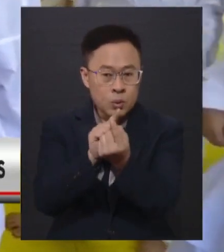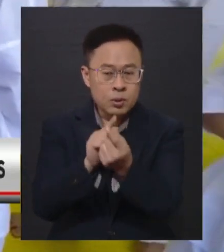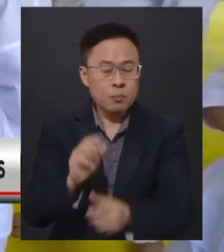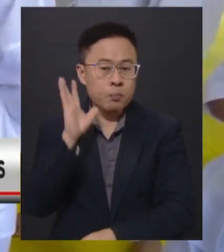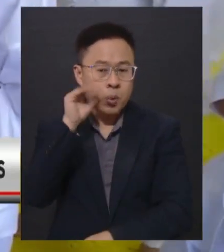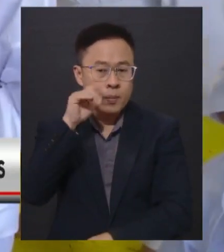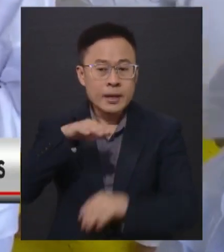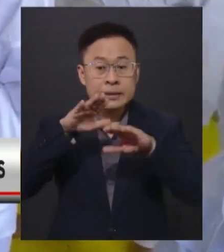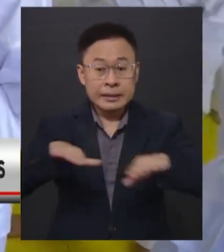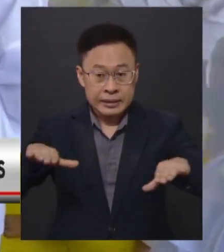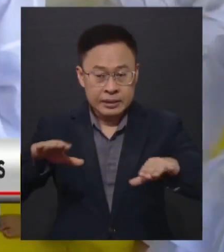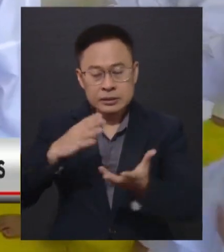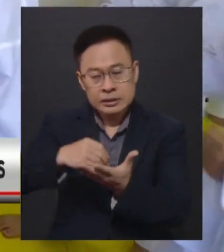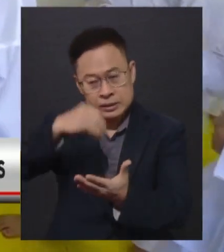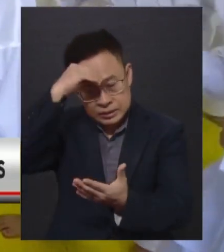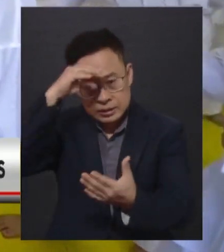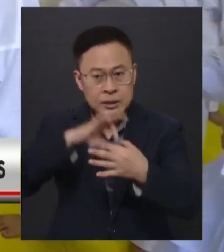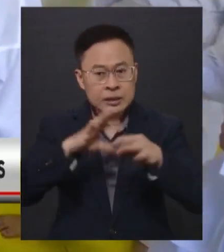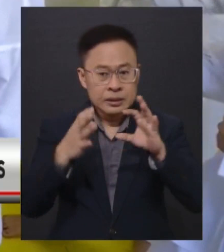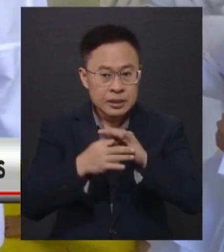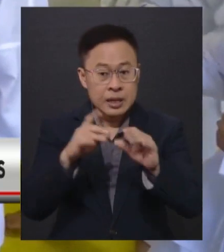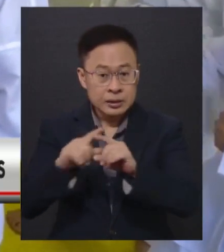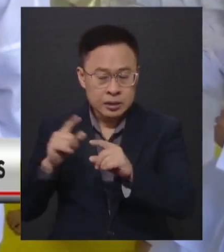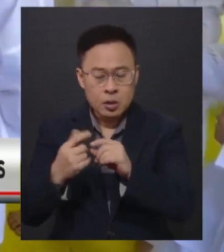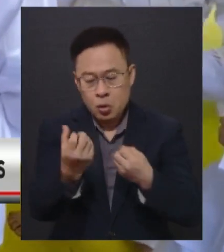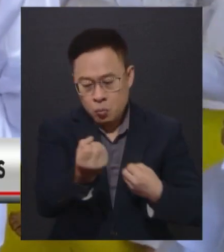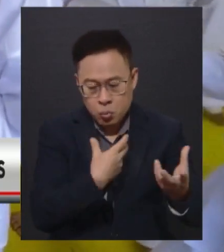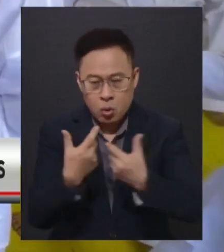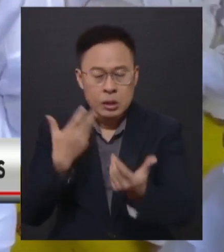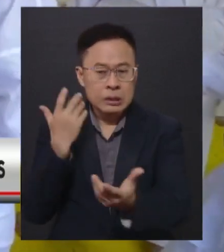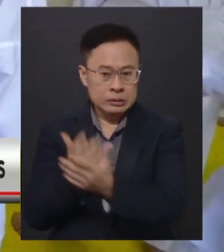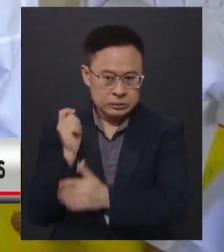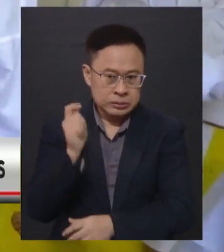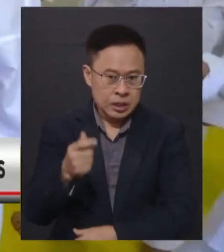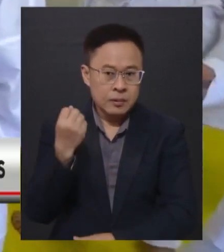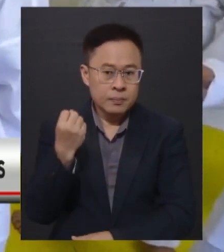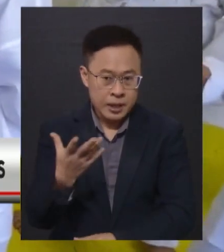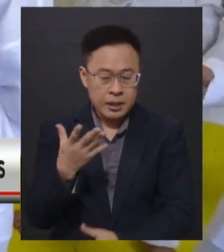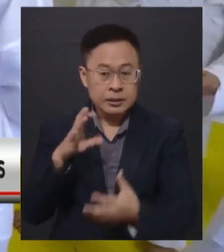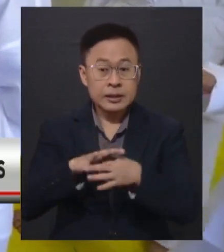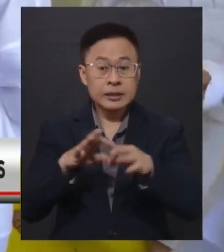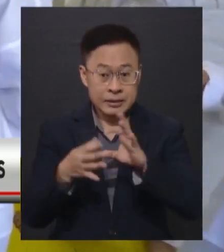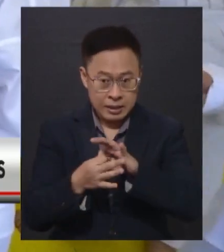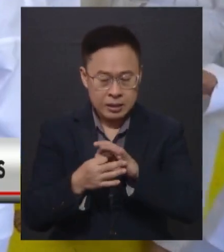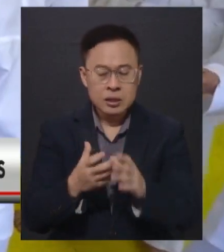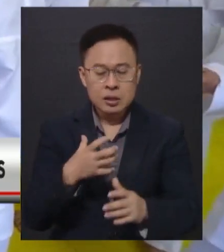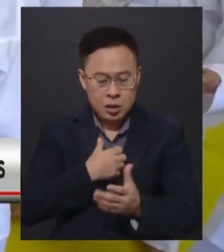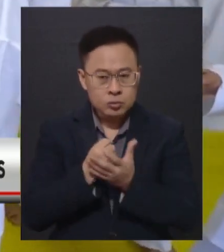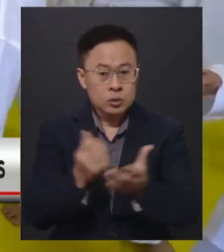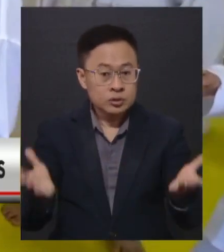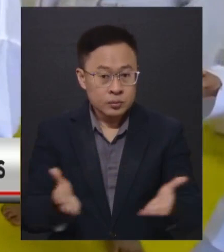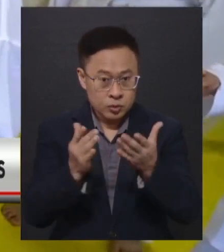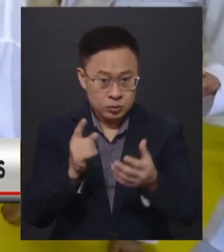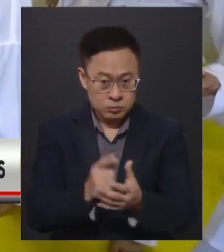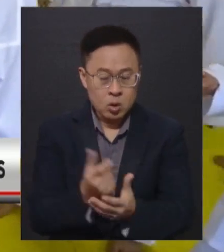แม่ผู้ปกครองของเด็กเยาวชนหลายพื้นที่รับฟังเสียงจากผู้ปกครองในการพัฒนาเด็กและเยาวชนต้